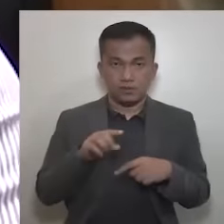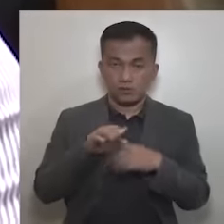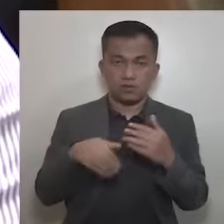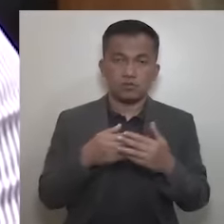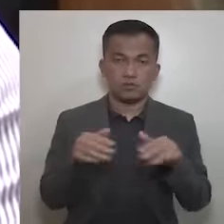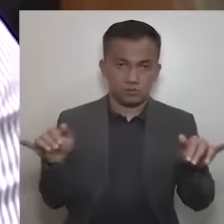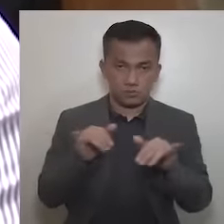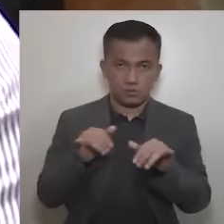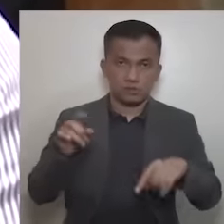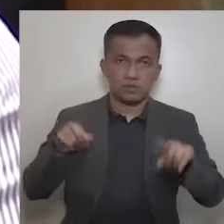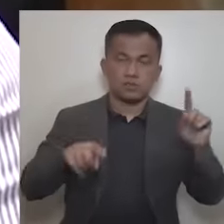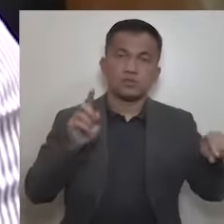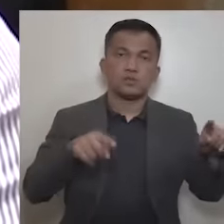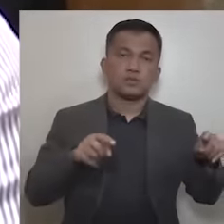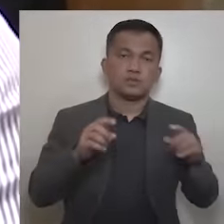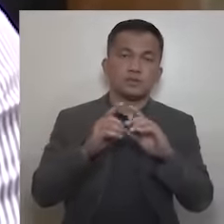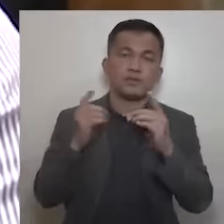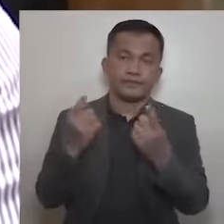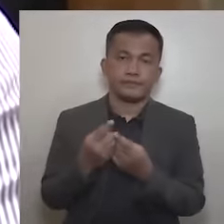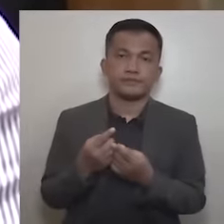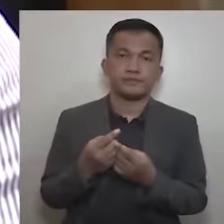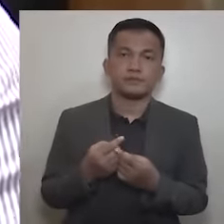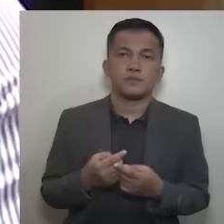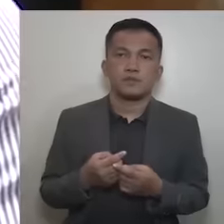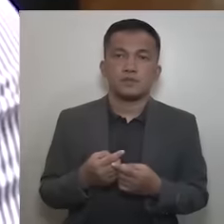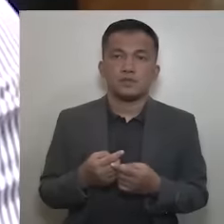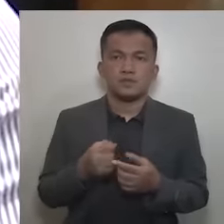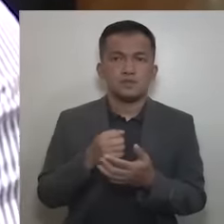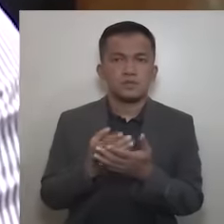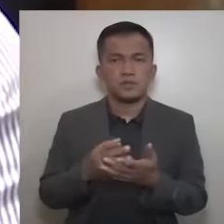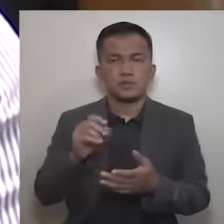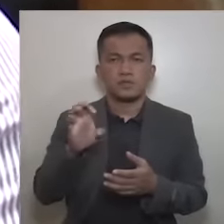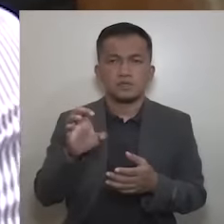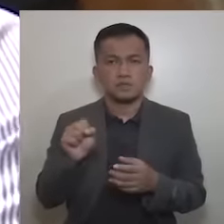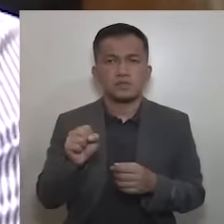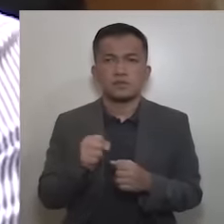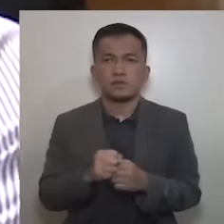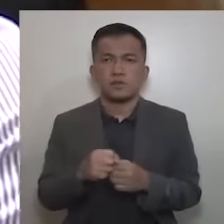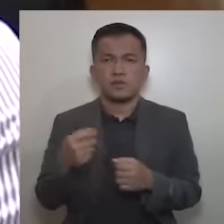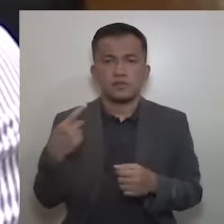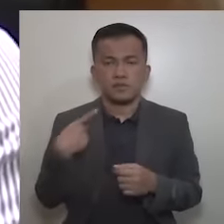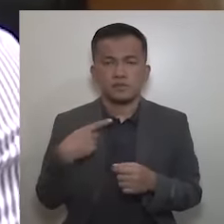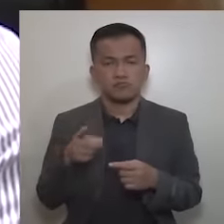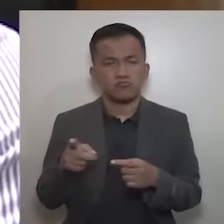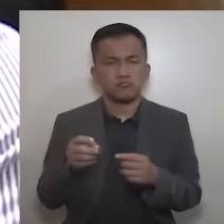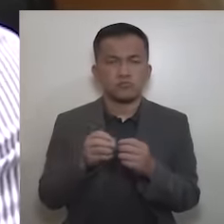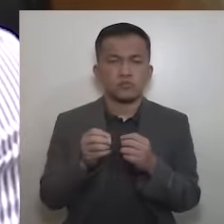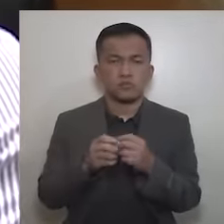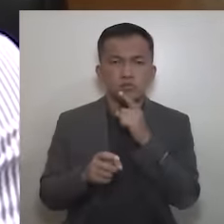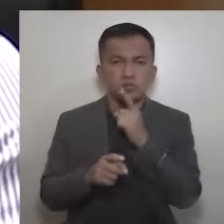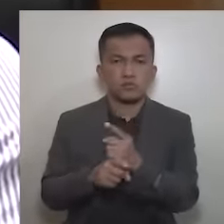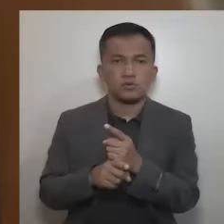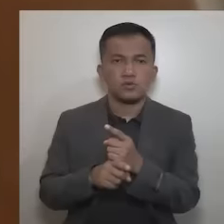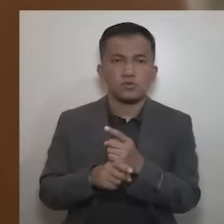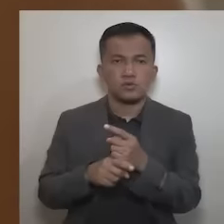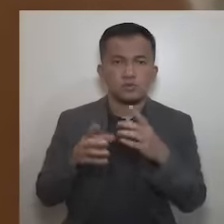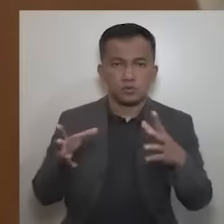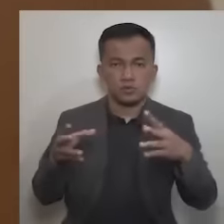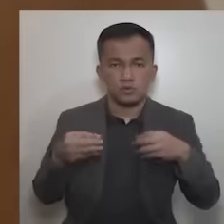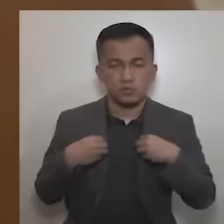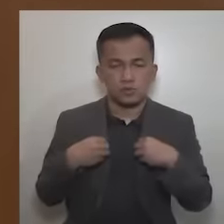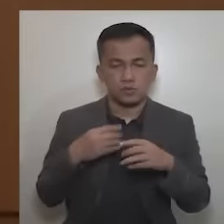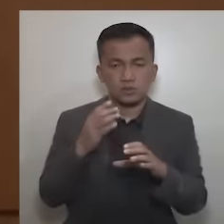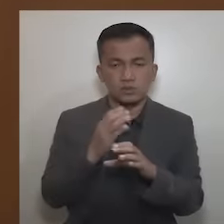everyone. All the different departments now. In some cases, may mga, kasi nga mas yung actual